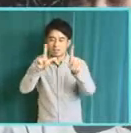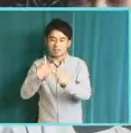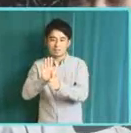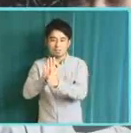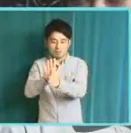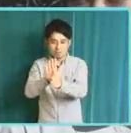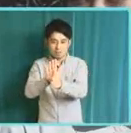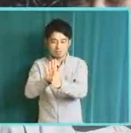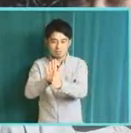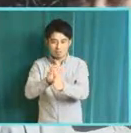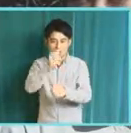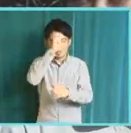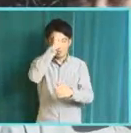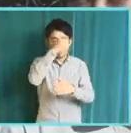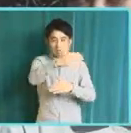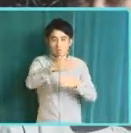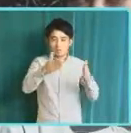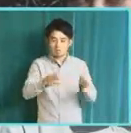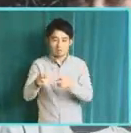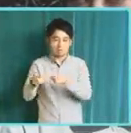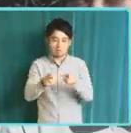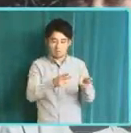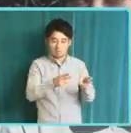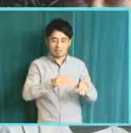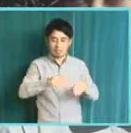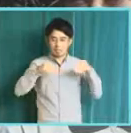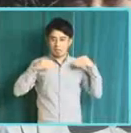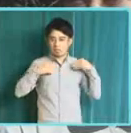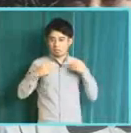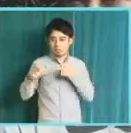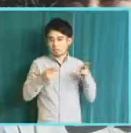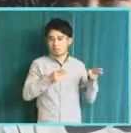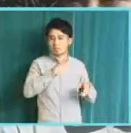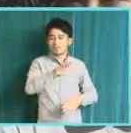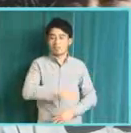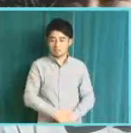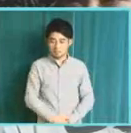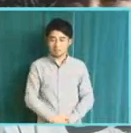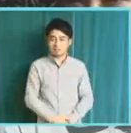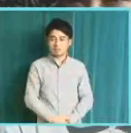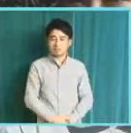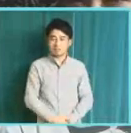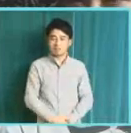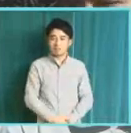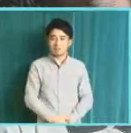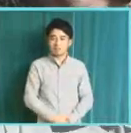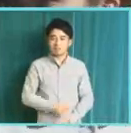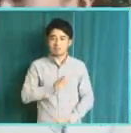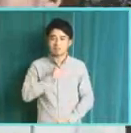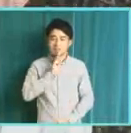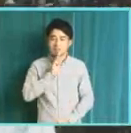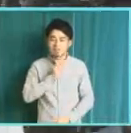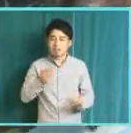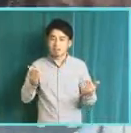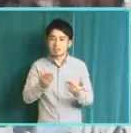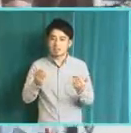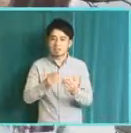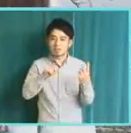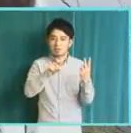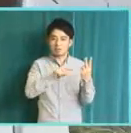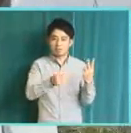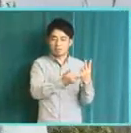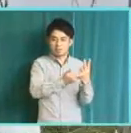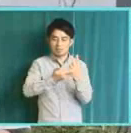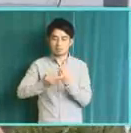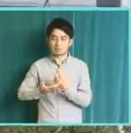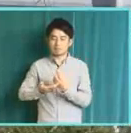ね、病室の整理整頓、ベッドメイキングなどを行っていただいています。 はい、実際に働かれているお二人にお越しいただいてい